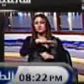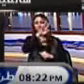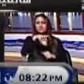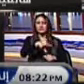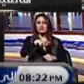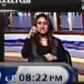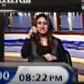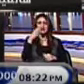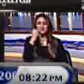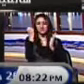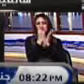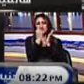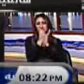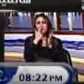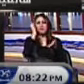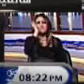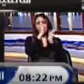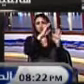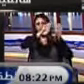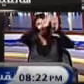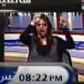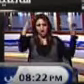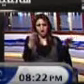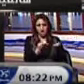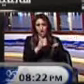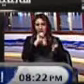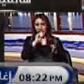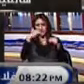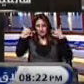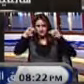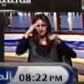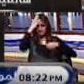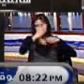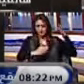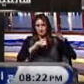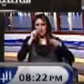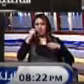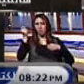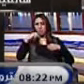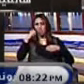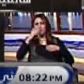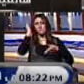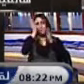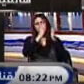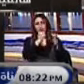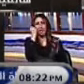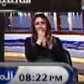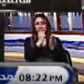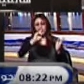هاجموا بعض المجازر وقدروا يوصلوا إلى أماكن تخزين وحفظ